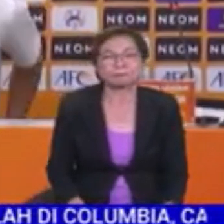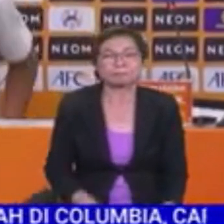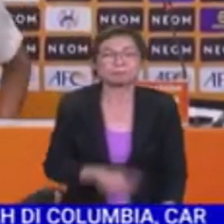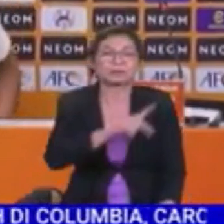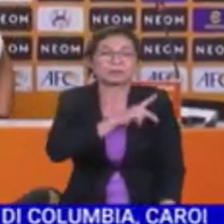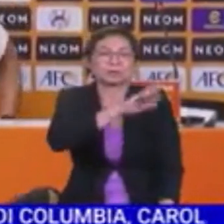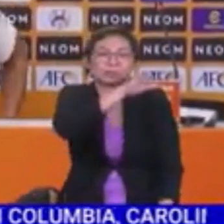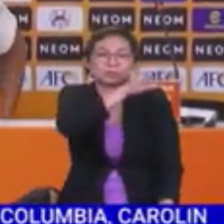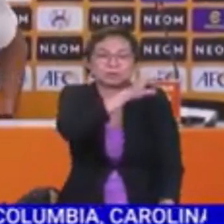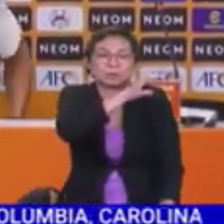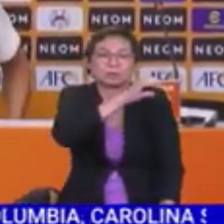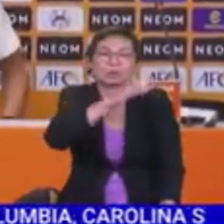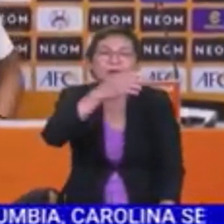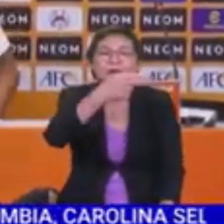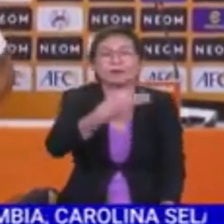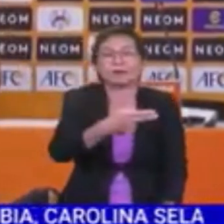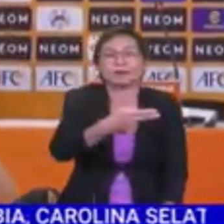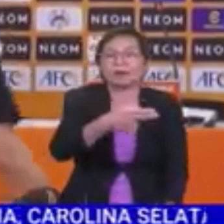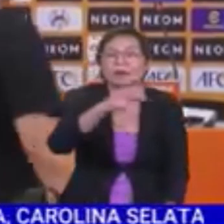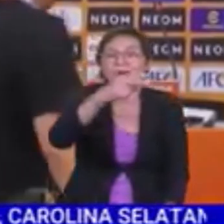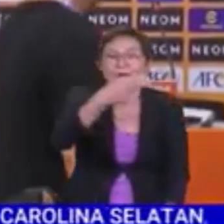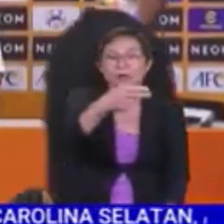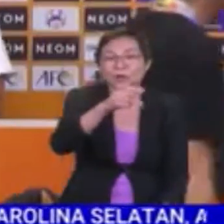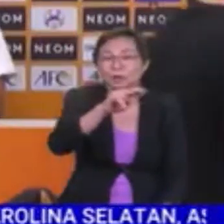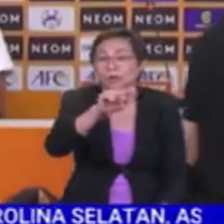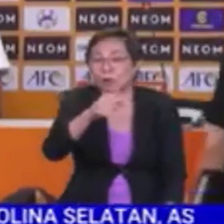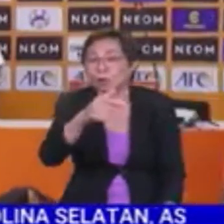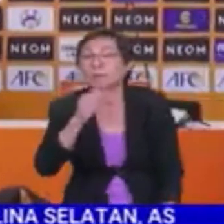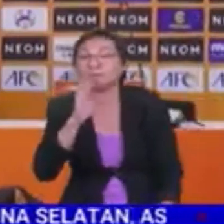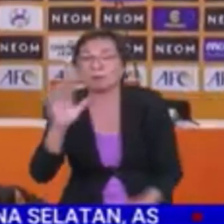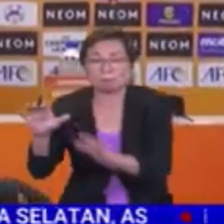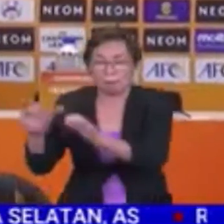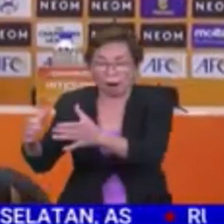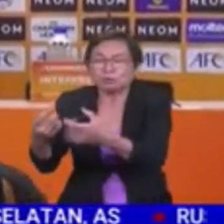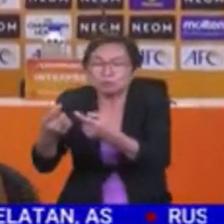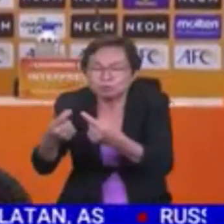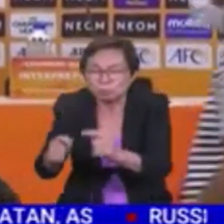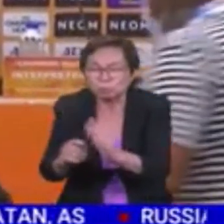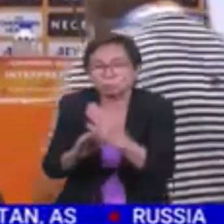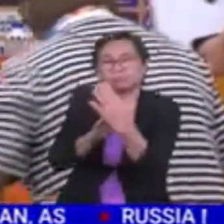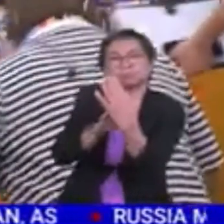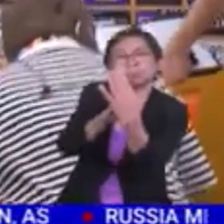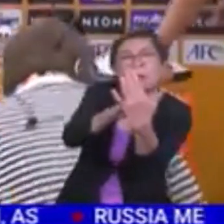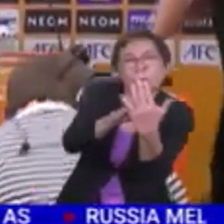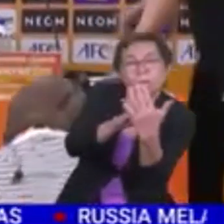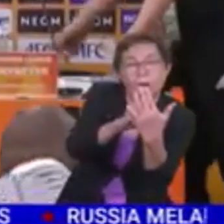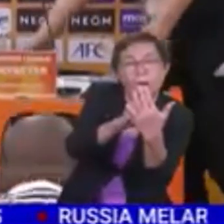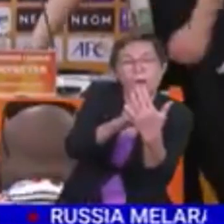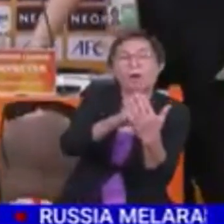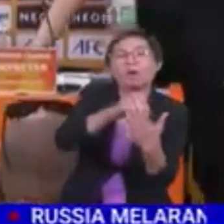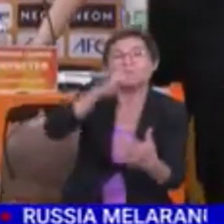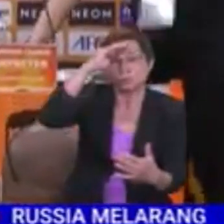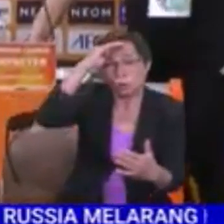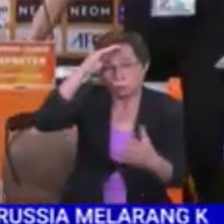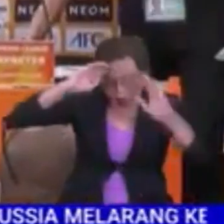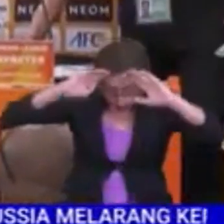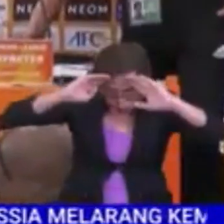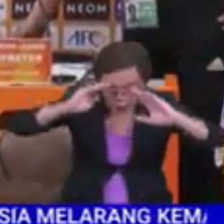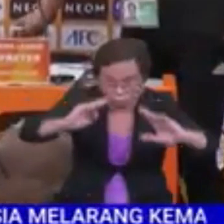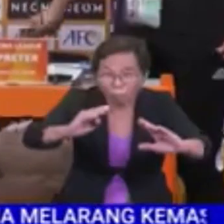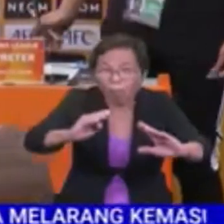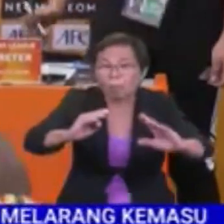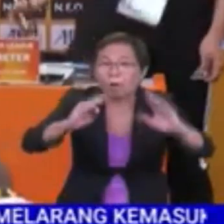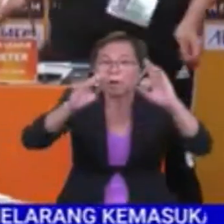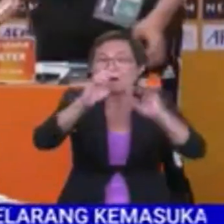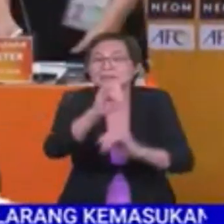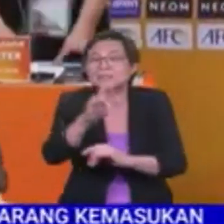Ketua Jurulatih Ulsan Hyundai FC, Hyung Myung Bo berkata, pasukannya akan berusaha menyekat kemarahan JDT dengan tumpuan diberi kepada Bergson